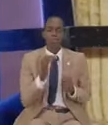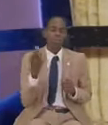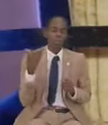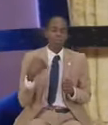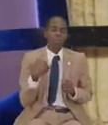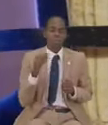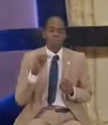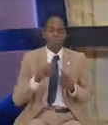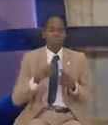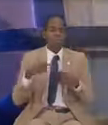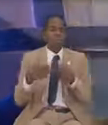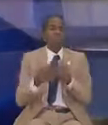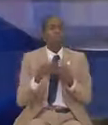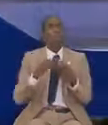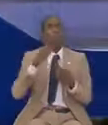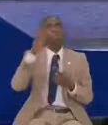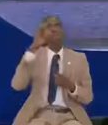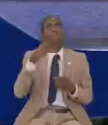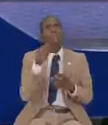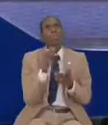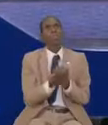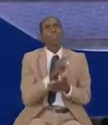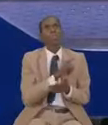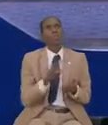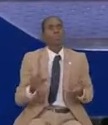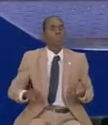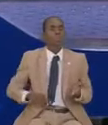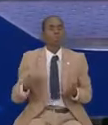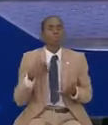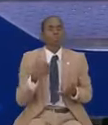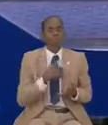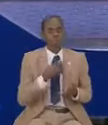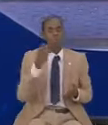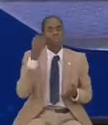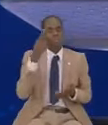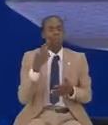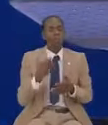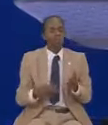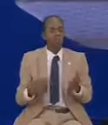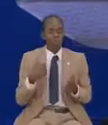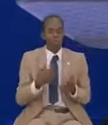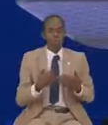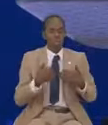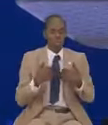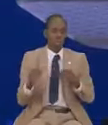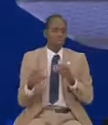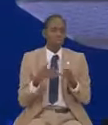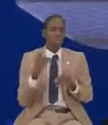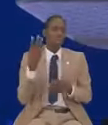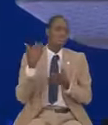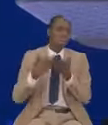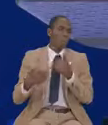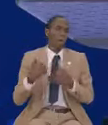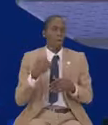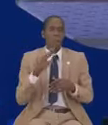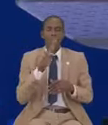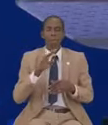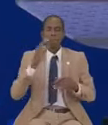on a dit seigneur nous comprend nous comprenons ce que nous avons fait le passé est terrible nous sommes